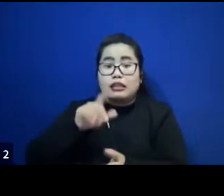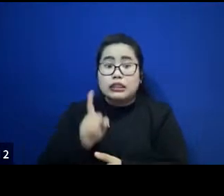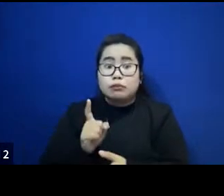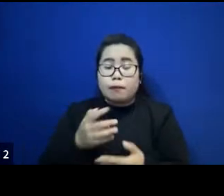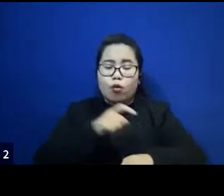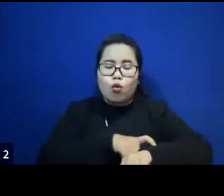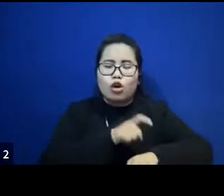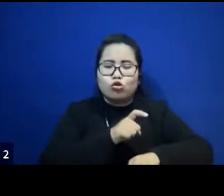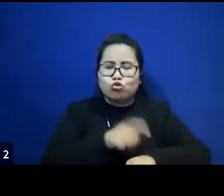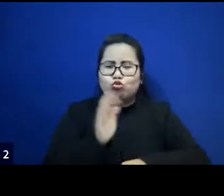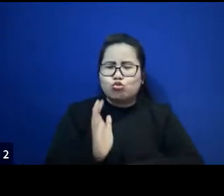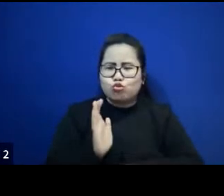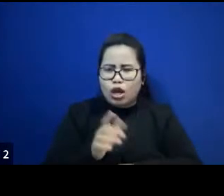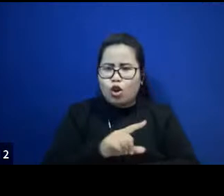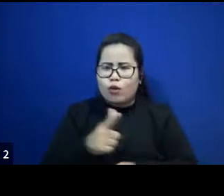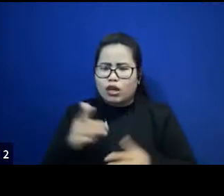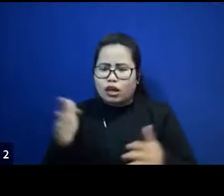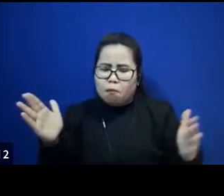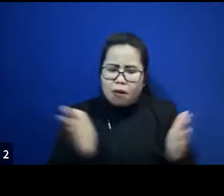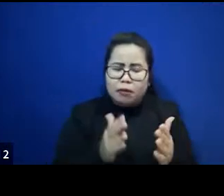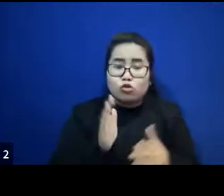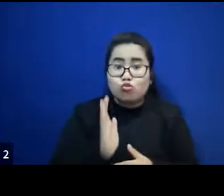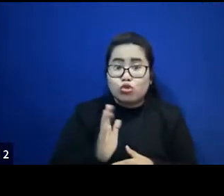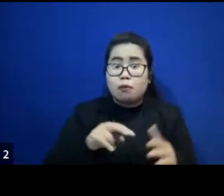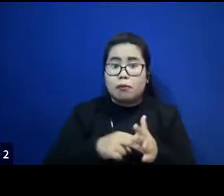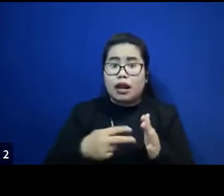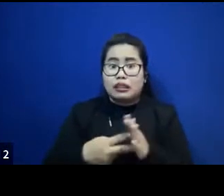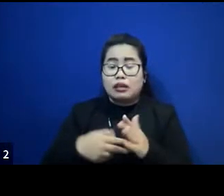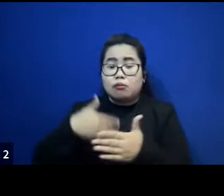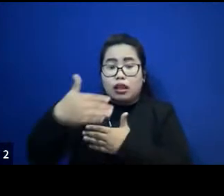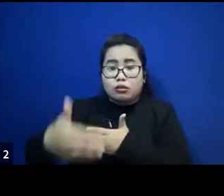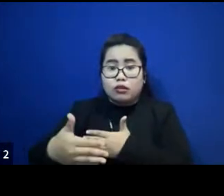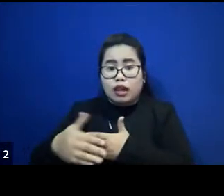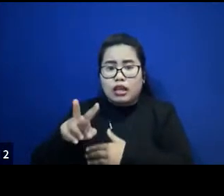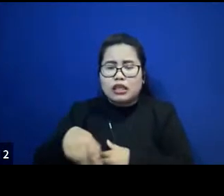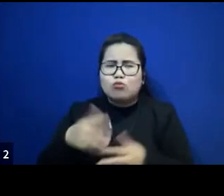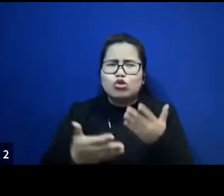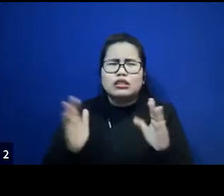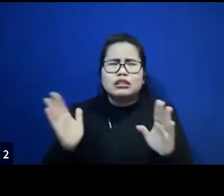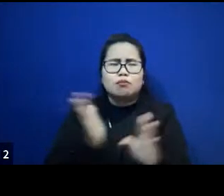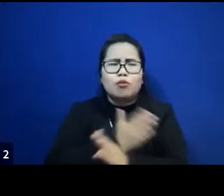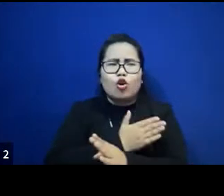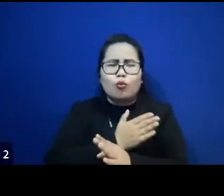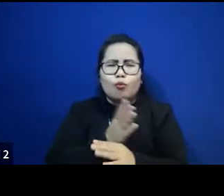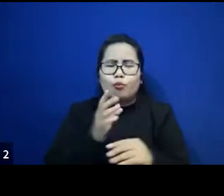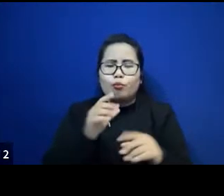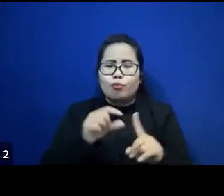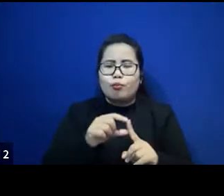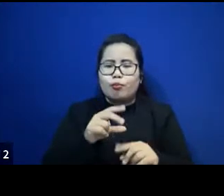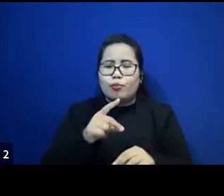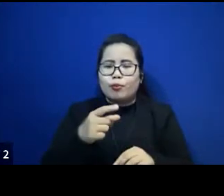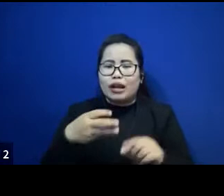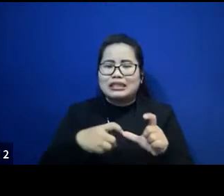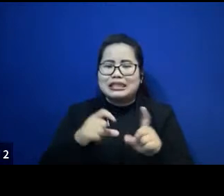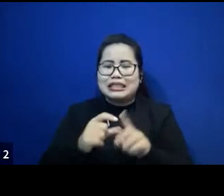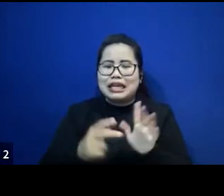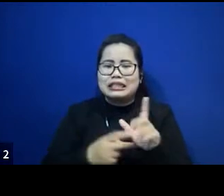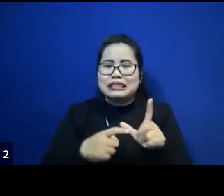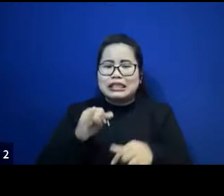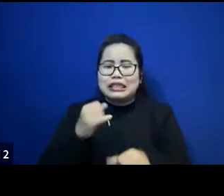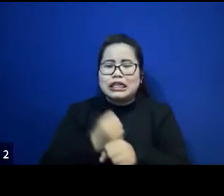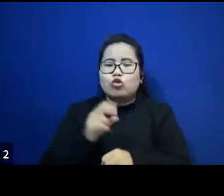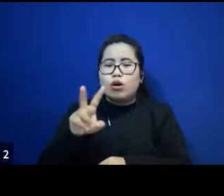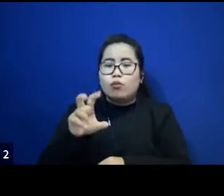lumayan apa lumayan mepet nih bentar lagi nih kalau kalau yang Saya dengar sebelum presiden si dia 20 kita di bulan November